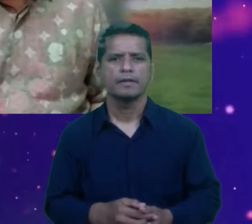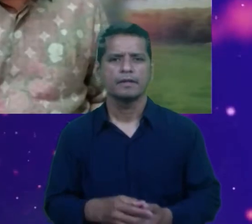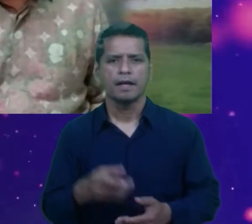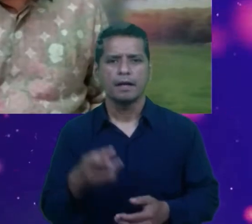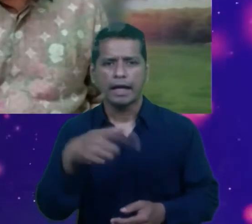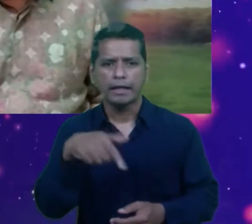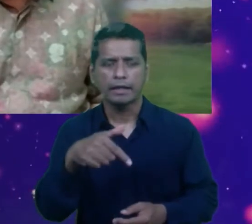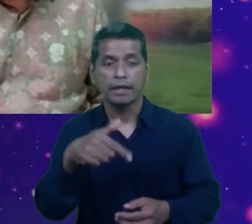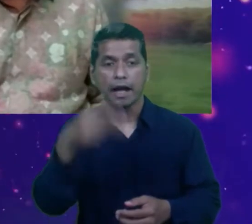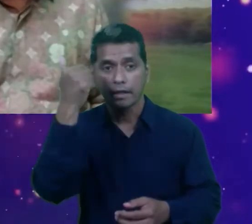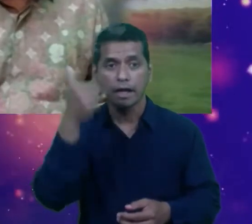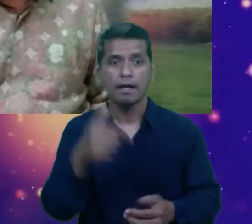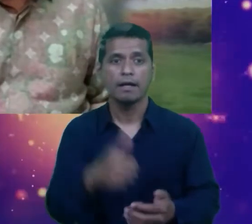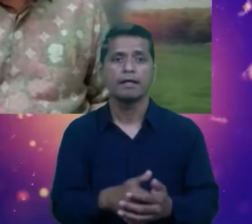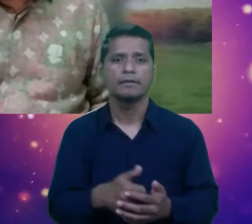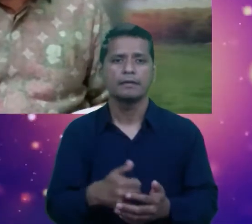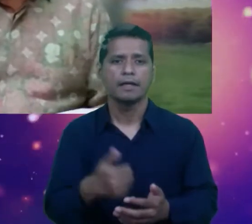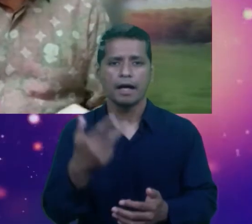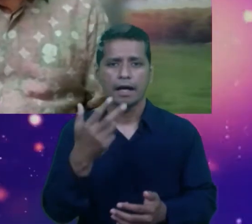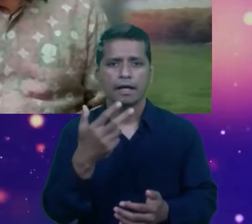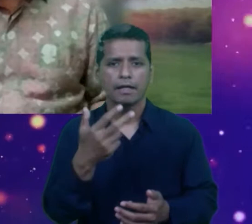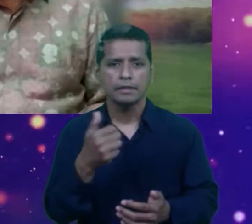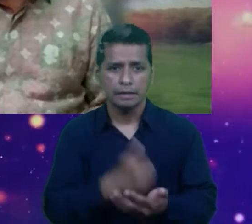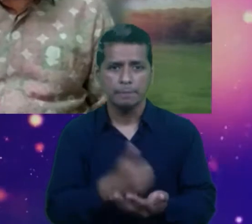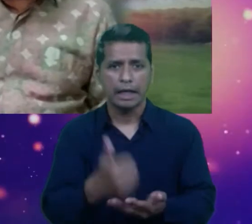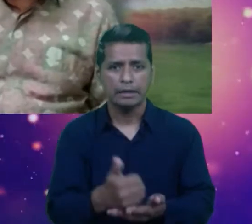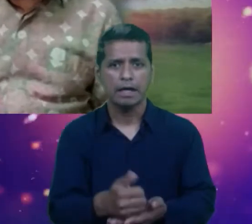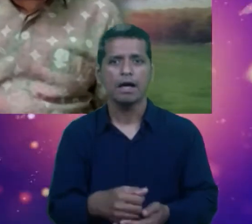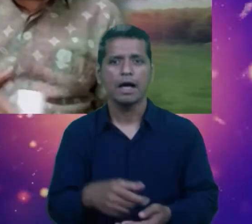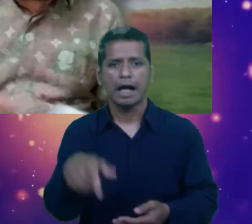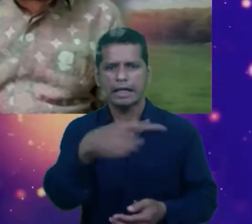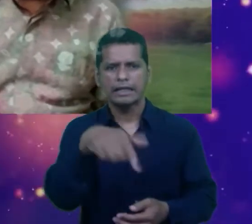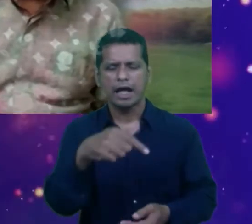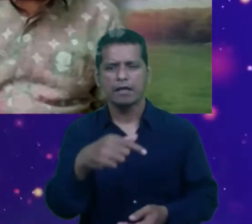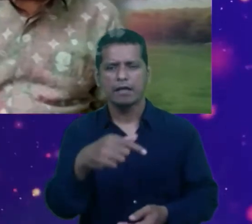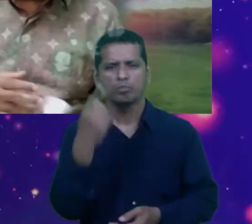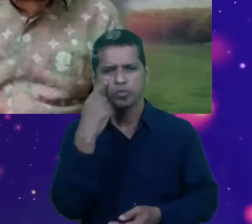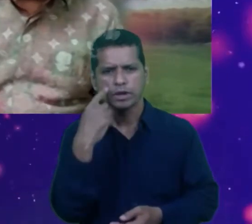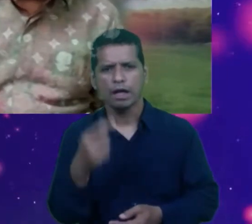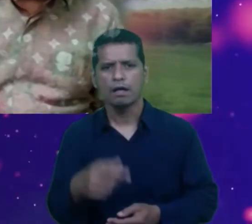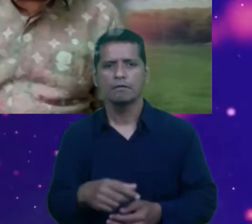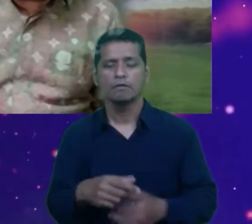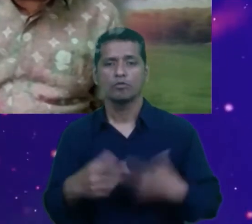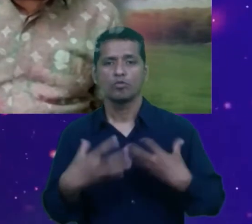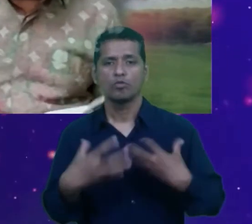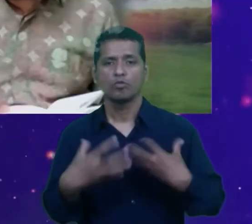Kita masuk ke pertanyaan berikutnya. Ini pertanyaannya diambil dari Wahyu 22 ayat 1 dan 3.